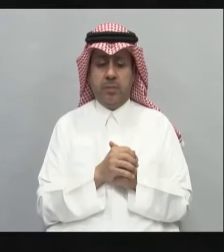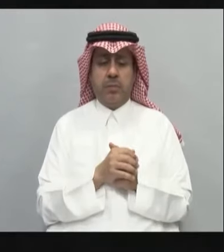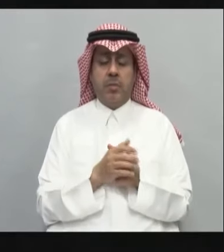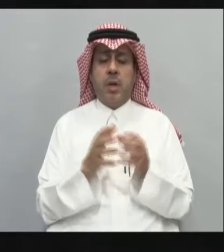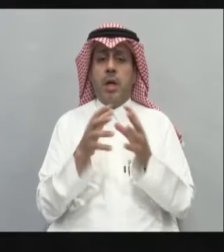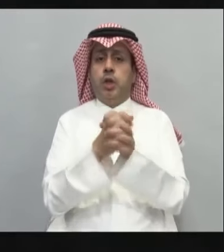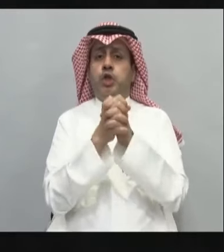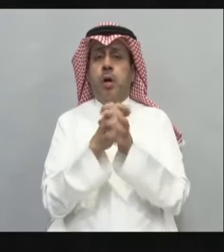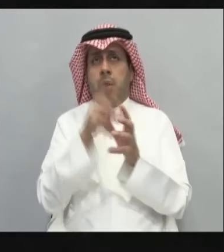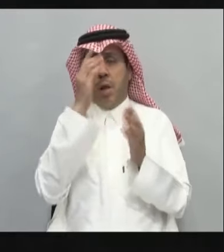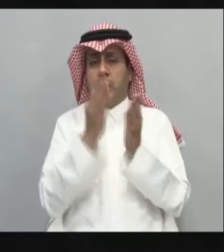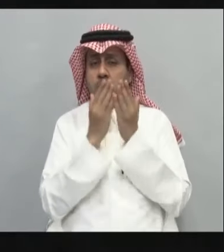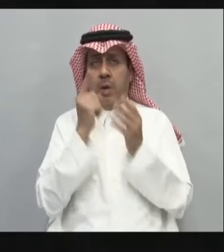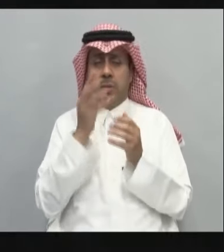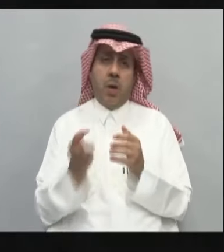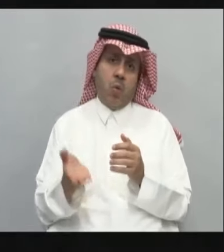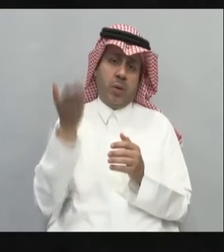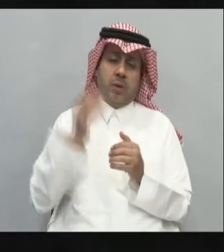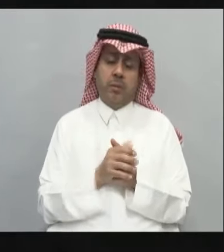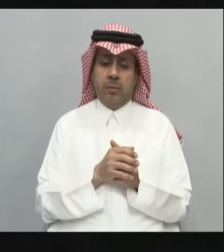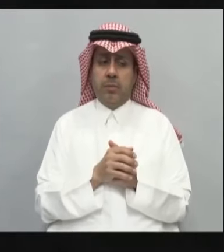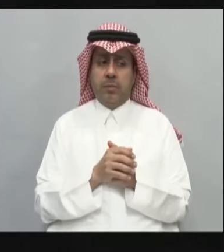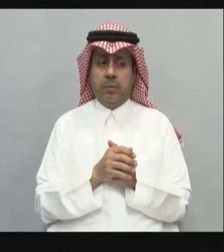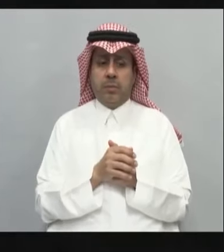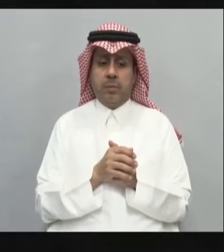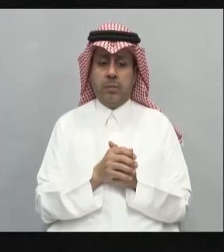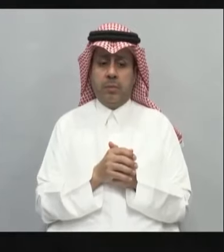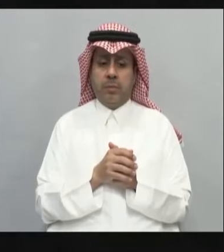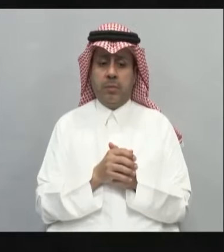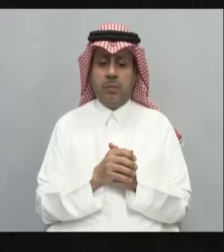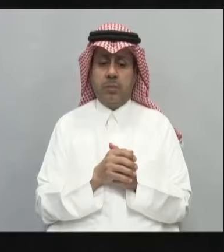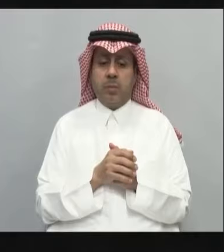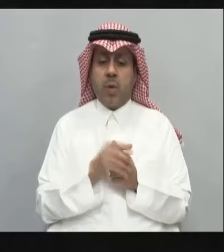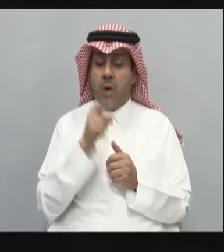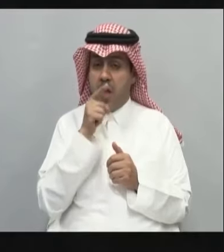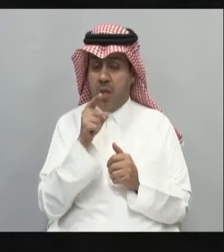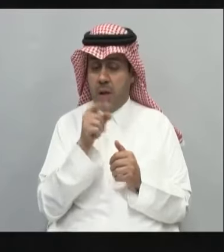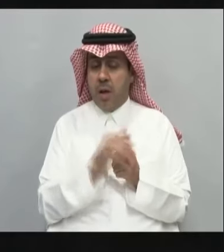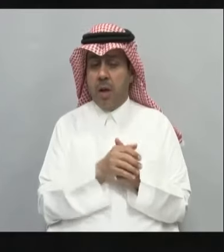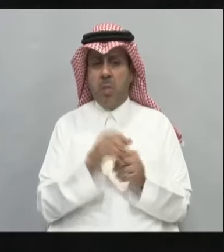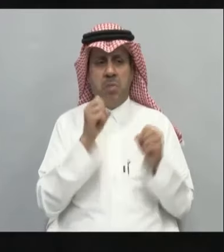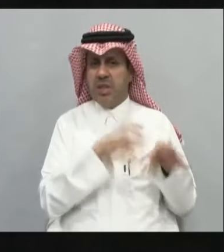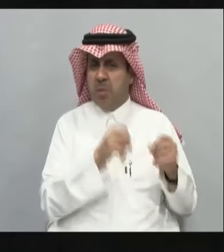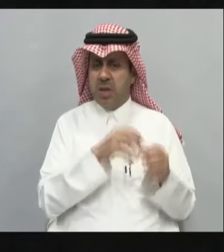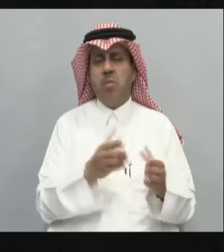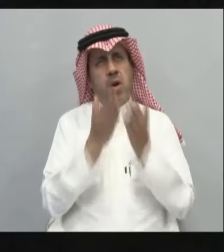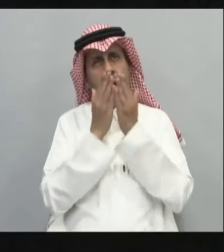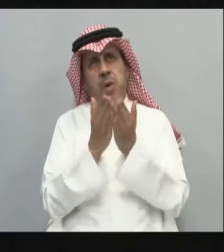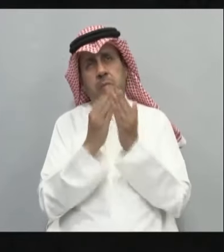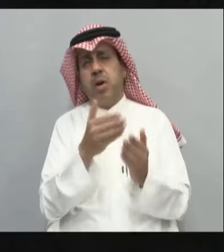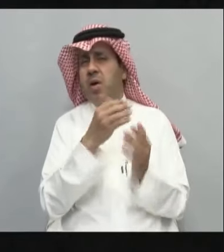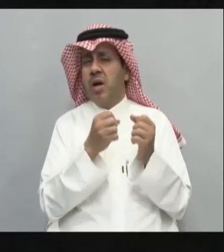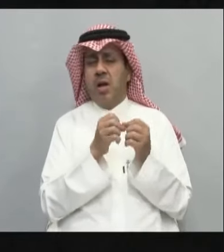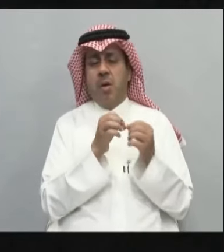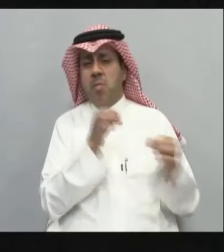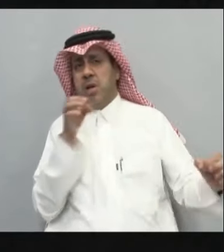ربه ويدعو الله جل وعلا ان يكشف عنه ذلك الضر وذلك البلاء هذه كله من فوائد